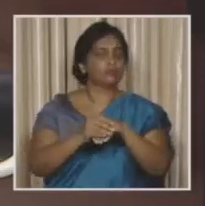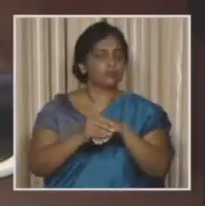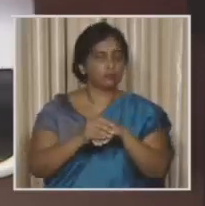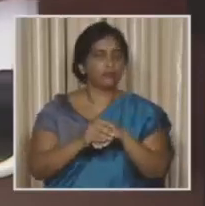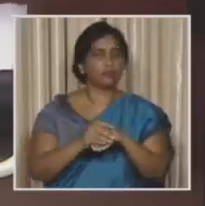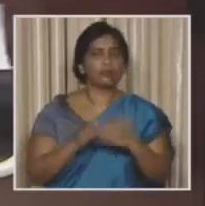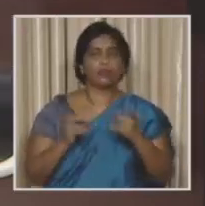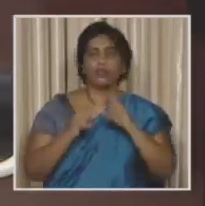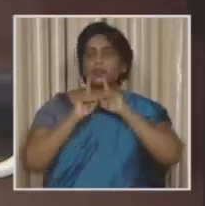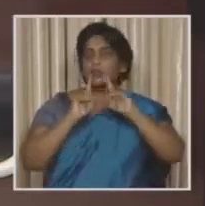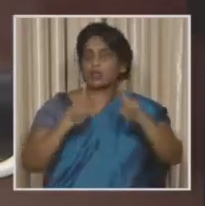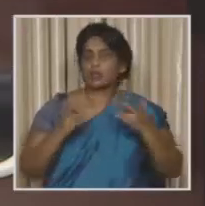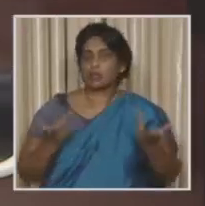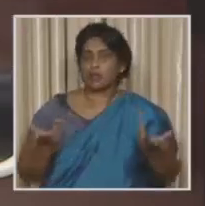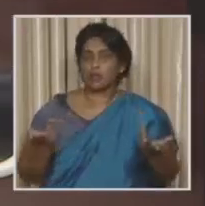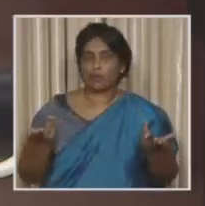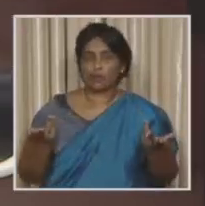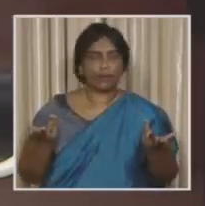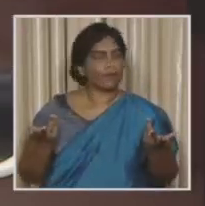දැන් කාටද මේක